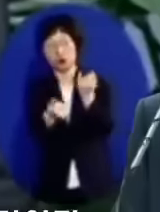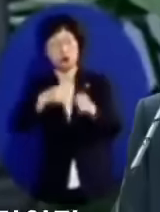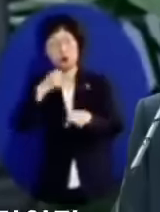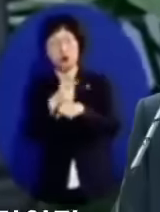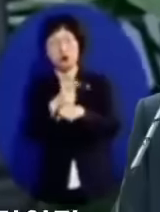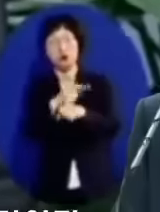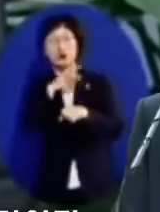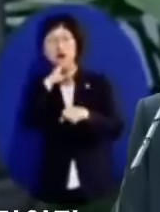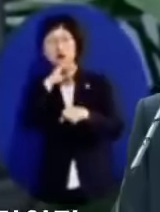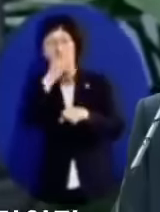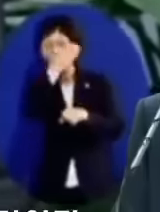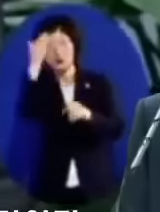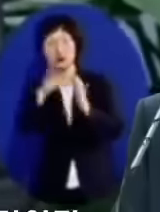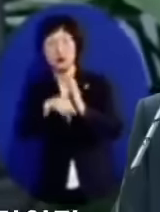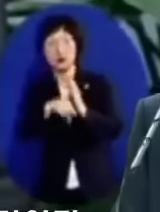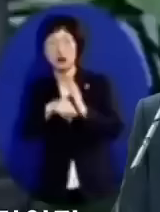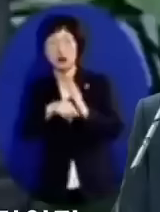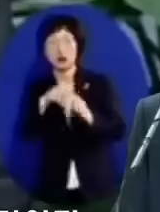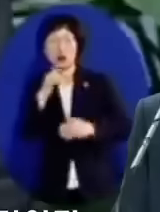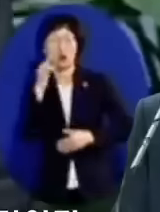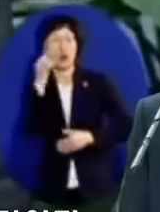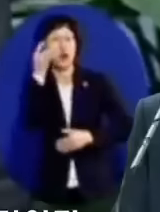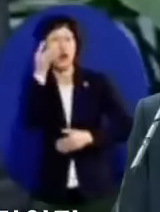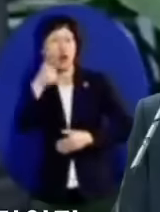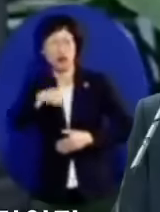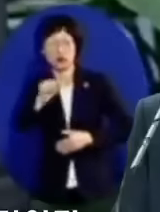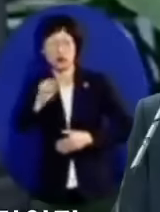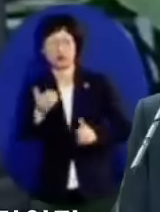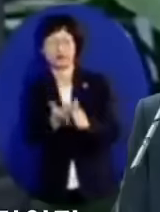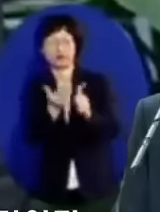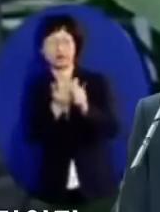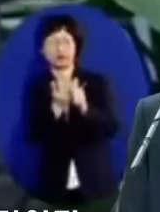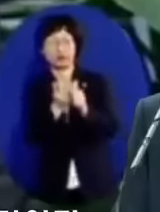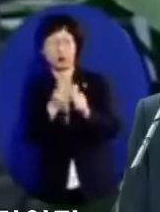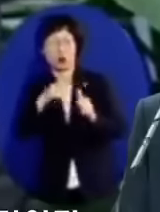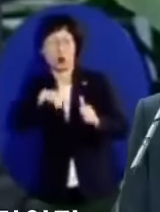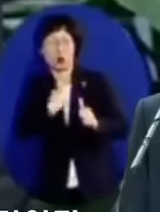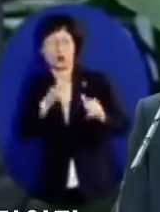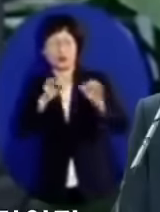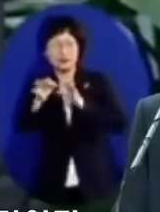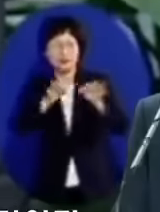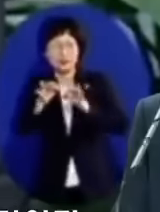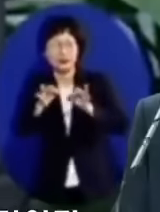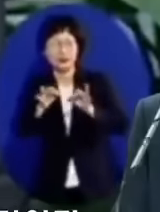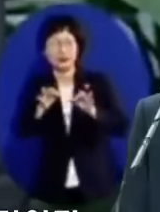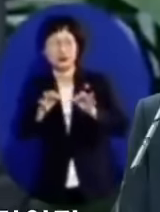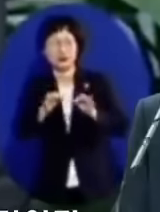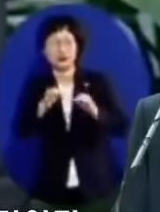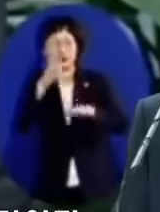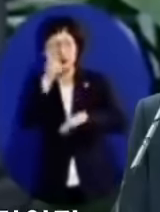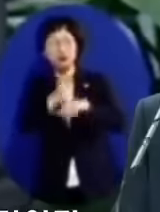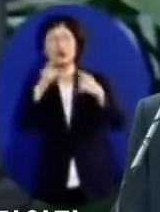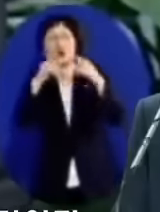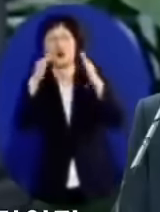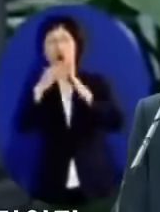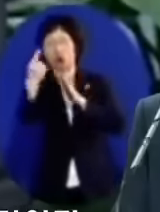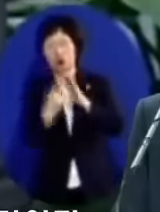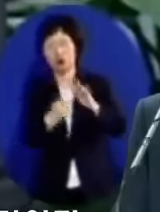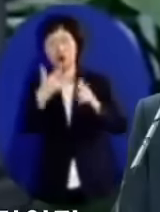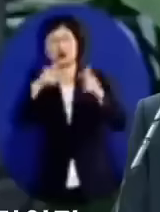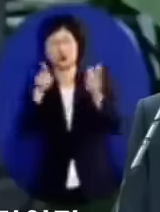외아들을 기르는 자매님인데 행상을 하고 있었어요. 전도를 받아서 교회에 나와서 예수를 믿고 그렇게 기뻐할 수가